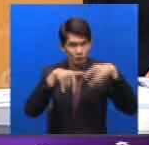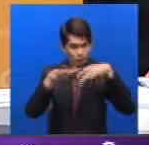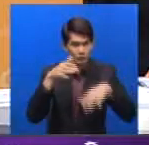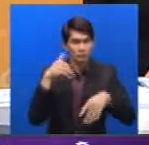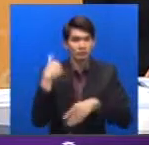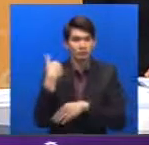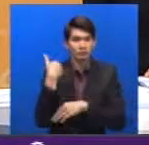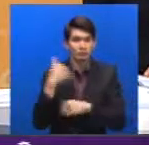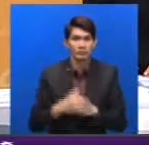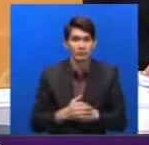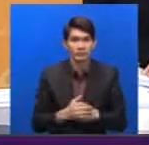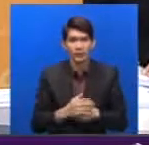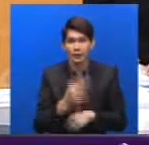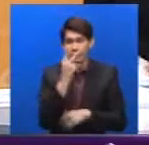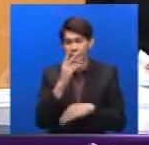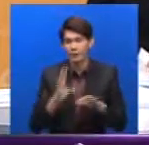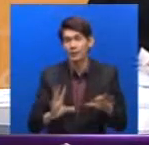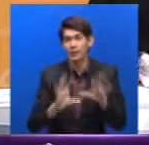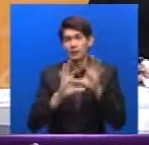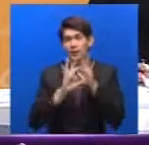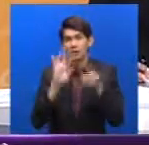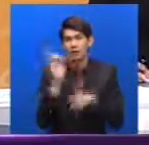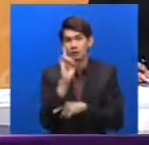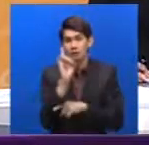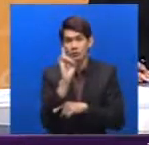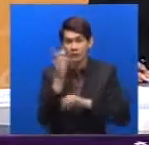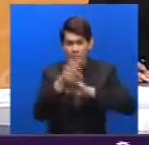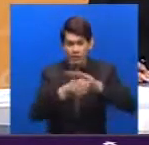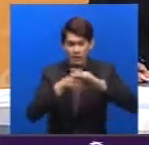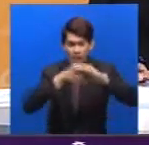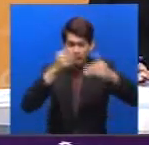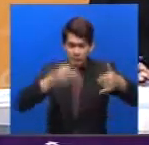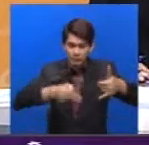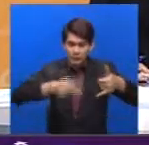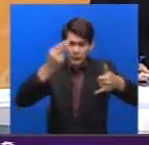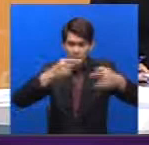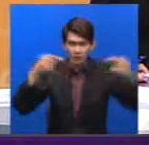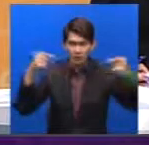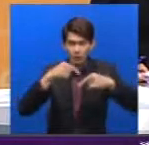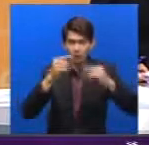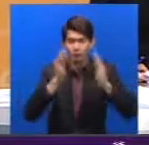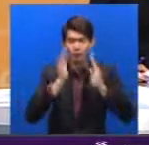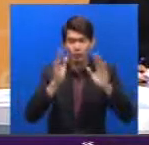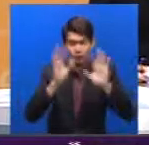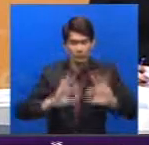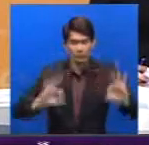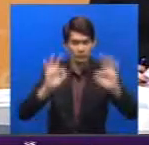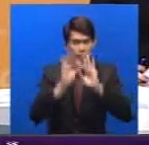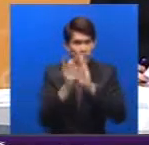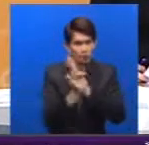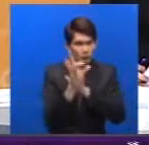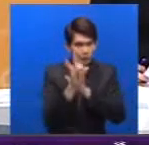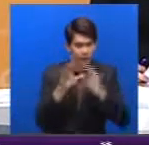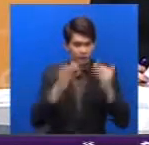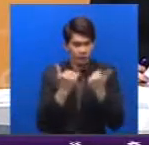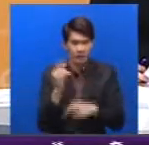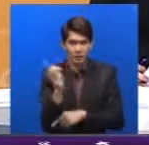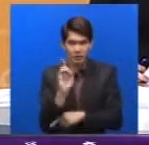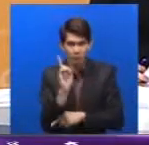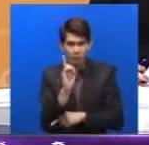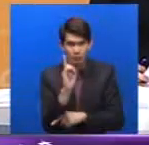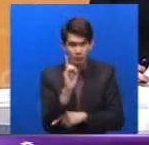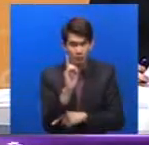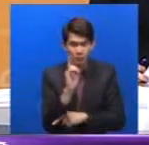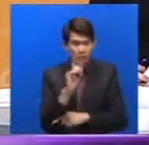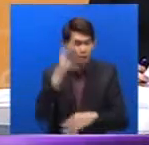ไปดูความคืบหน้านะคะคดีที่รอบทำร้ายนายขวัญชัยไพรพนานะคะซึ่งทางด้านของตำรวจภูธรภาค 4ค่ะก็ได้ควบคุมตัวอาสารักษาดิน